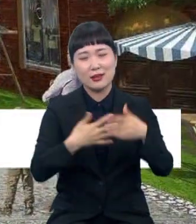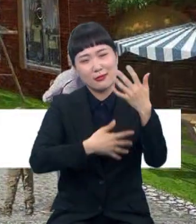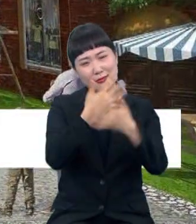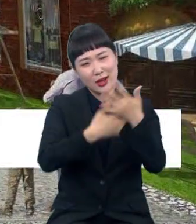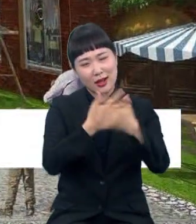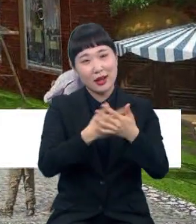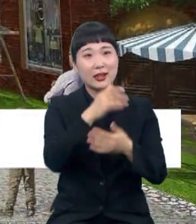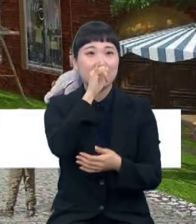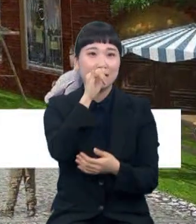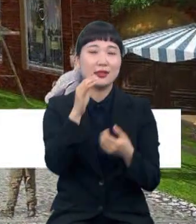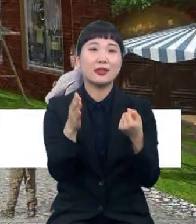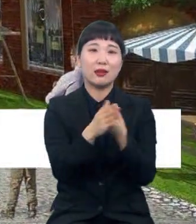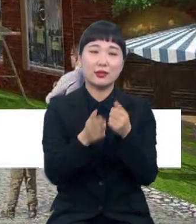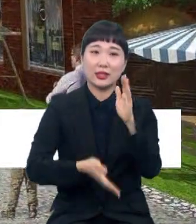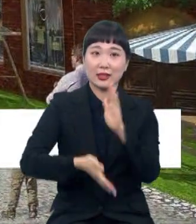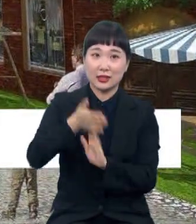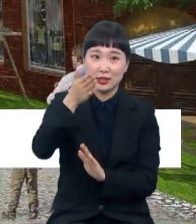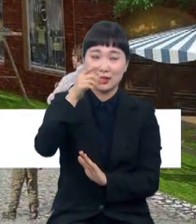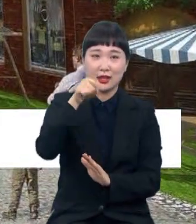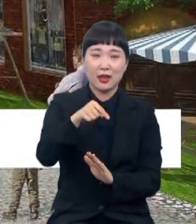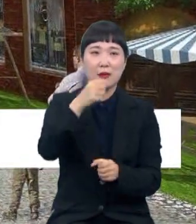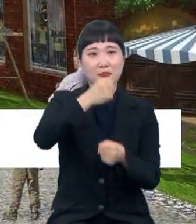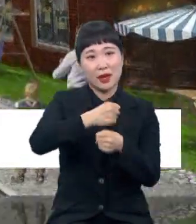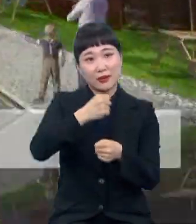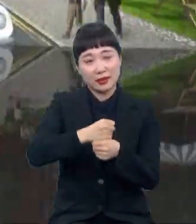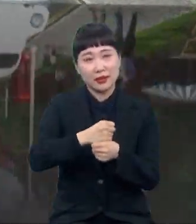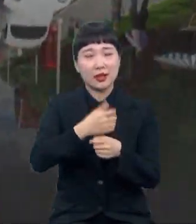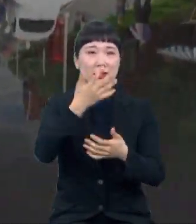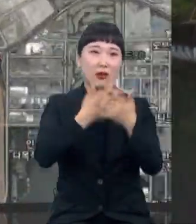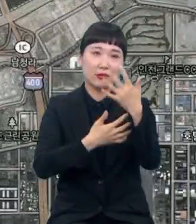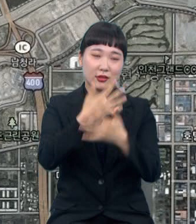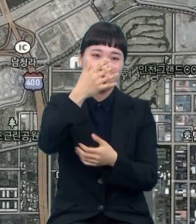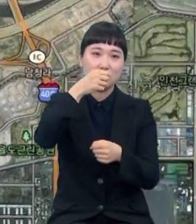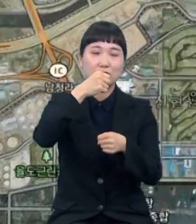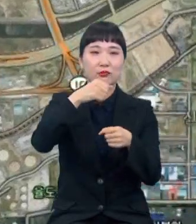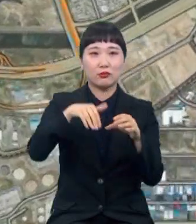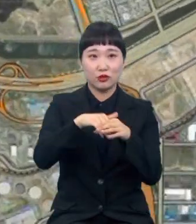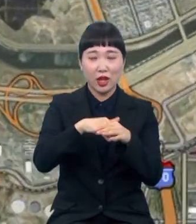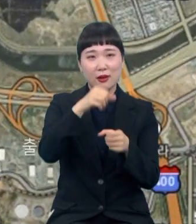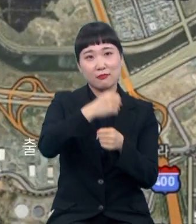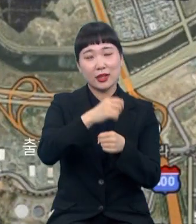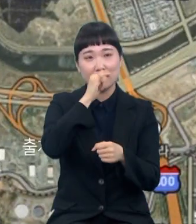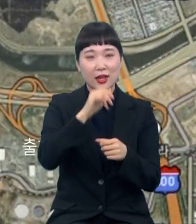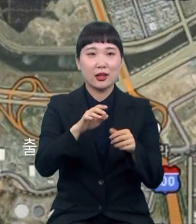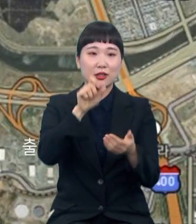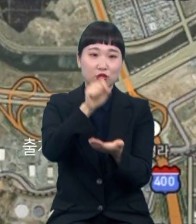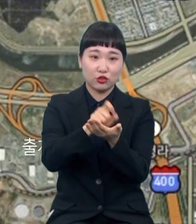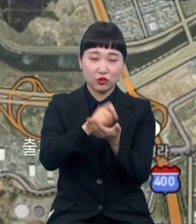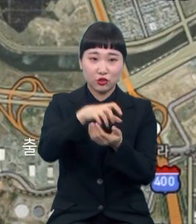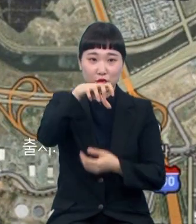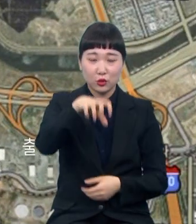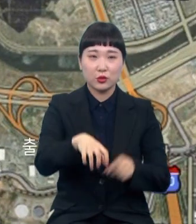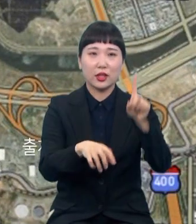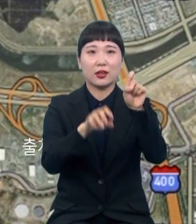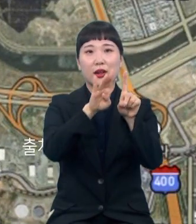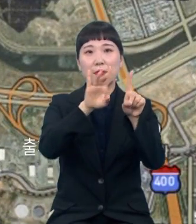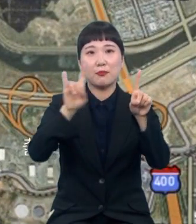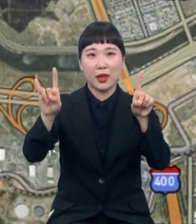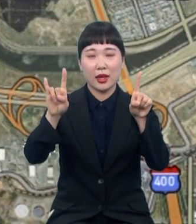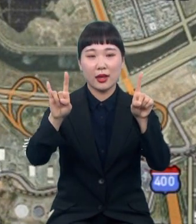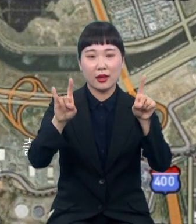영상, 문화 콘텐츠 제작단지 조성 사업입니다. 축구장 11배 크기에 영화 드라마